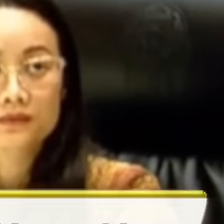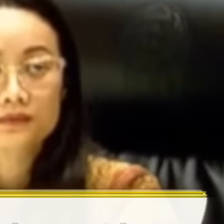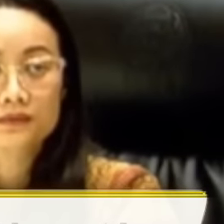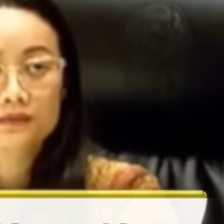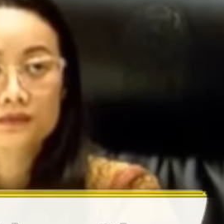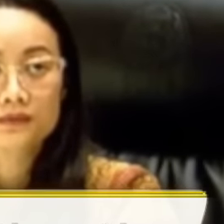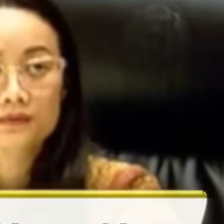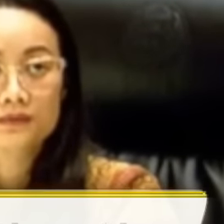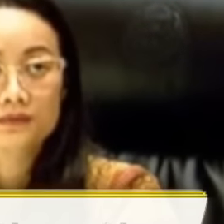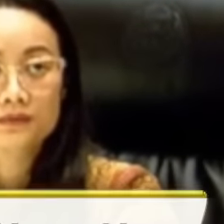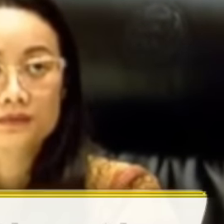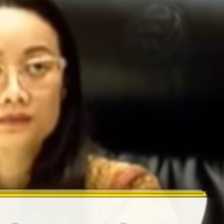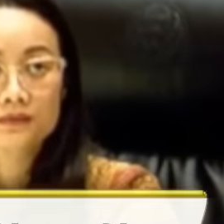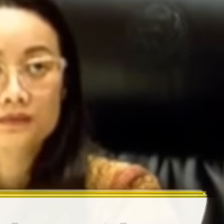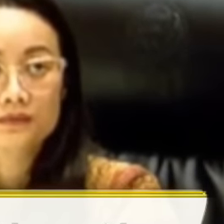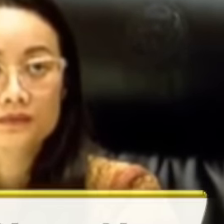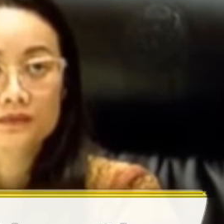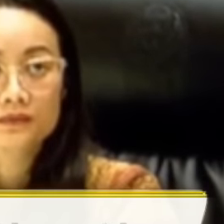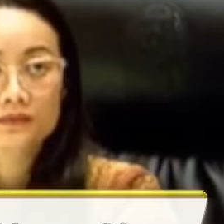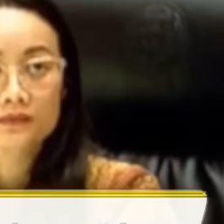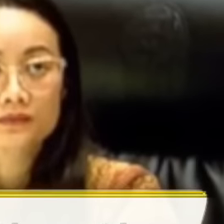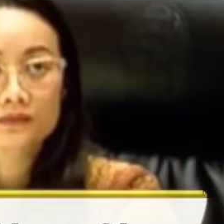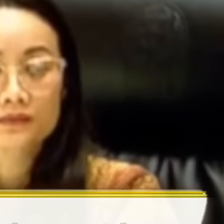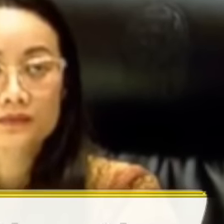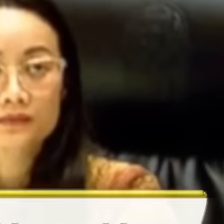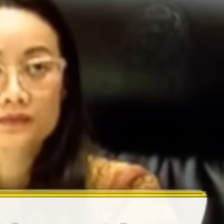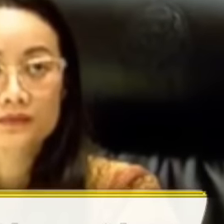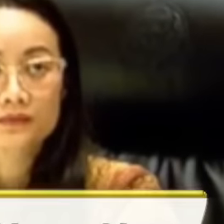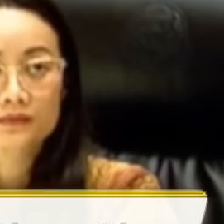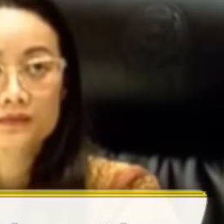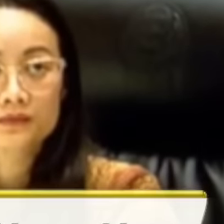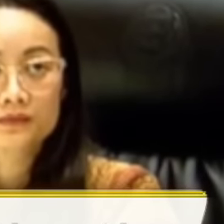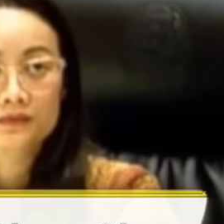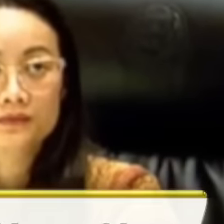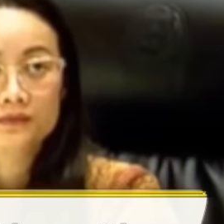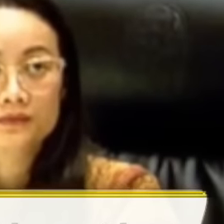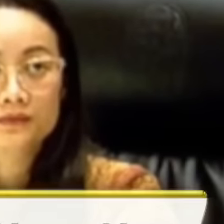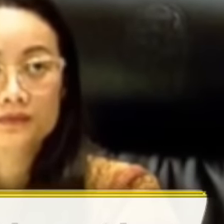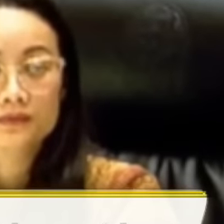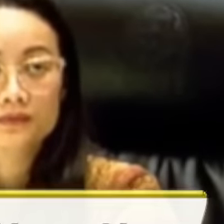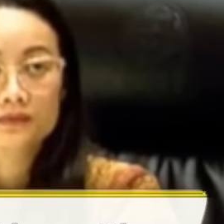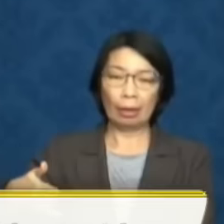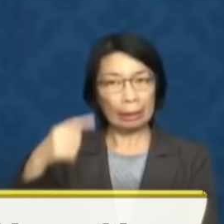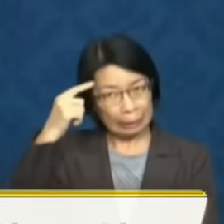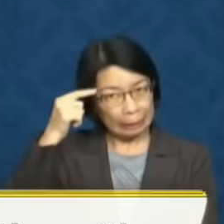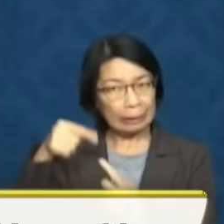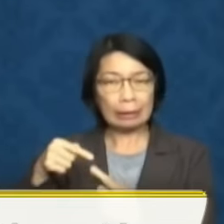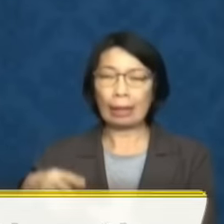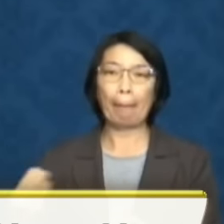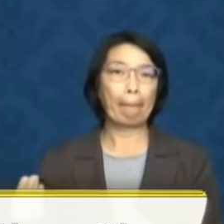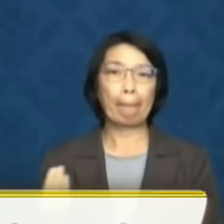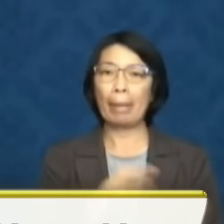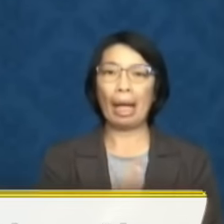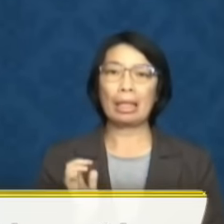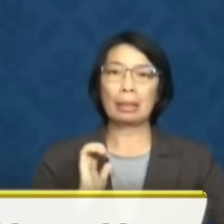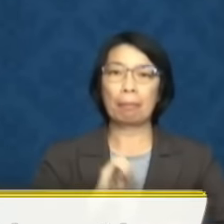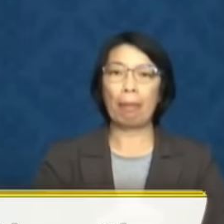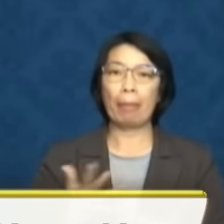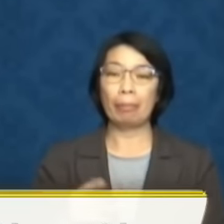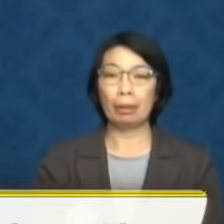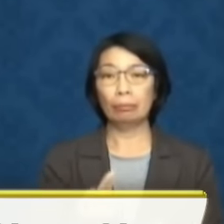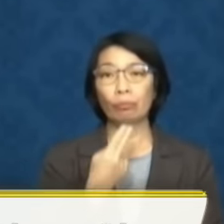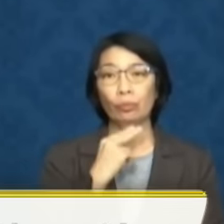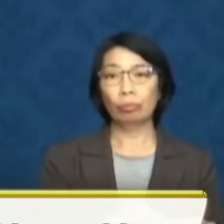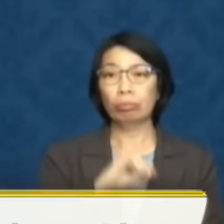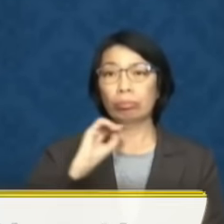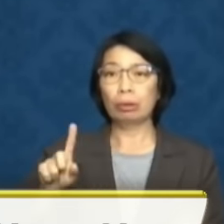การไฟฟ้าสวัสดิการกองทัพครับให้ไปอยู่ในหน่วยงานที่เกี่ยวข้องโดยตรงโดยคุณวิโรจน์นะครับได้มีการอภิปรายครับเกี่ยวกับเรื่องของธุรกิจกองทั